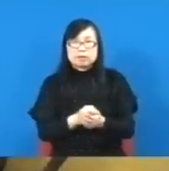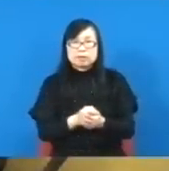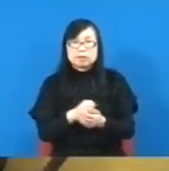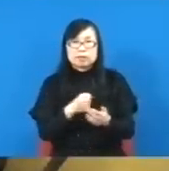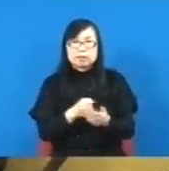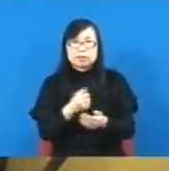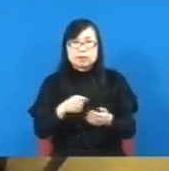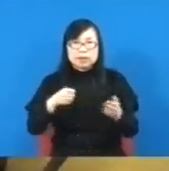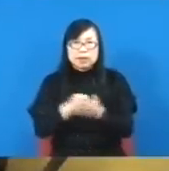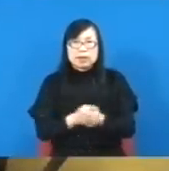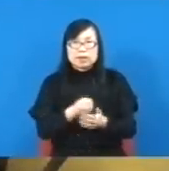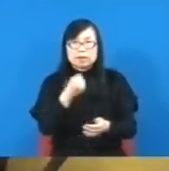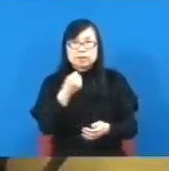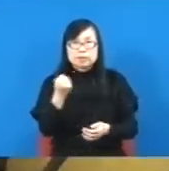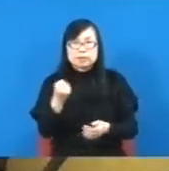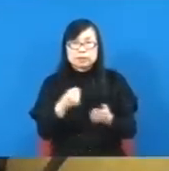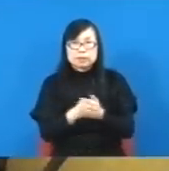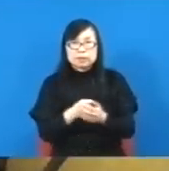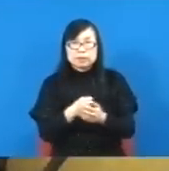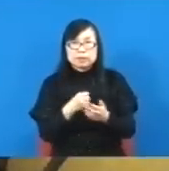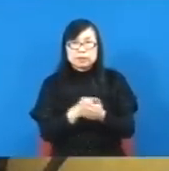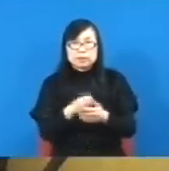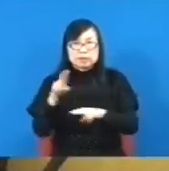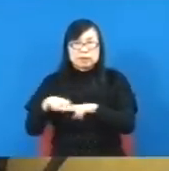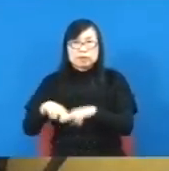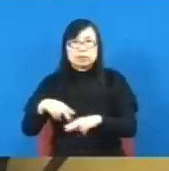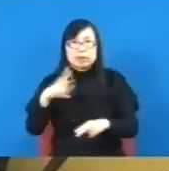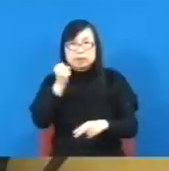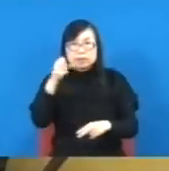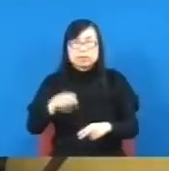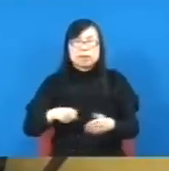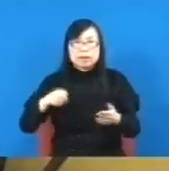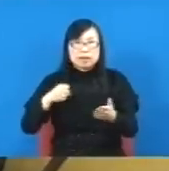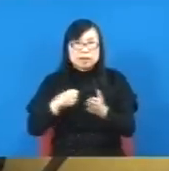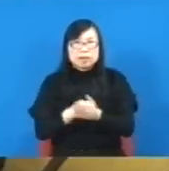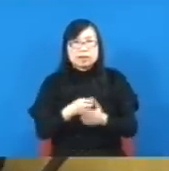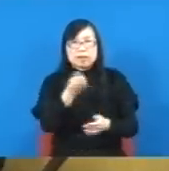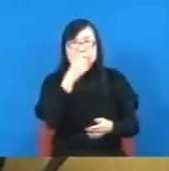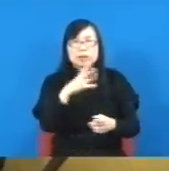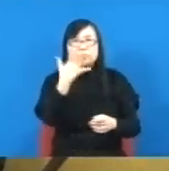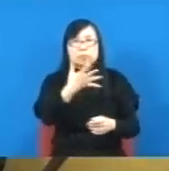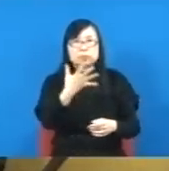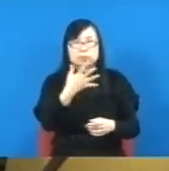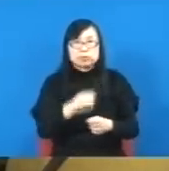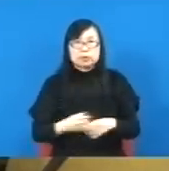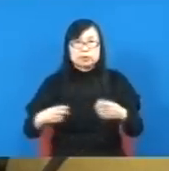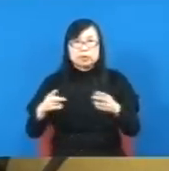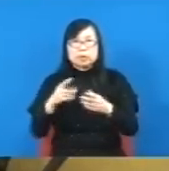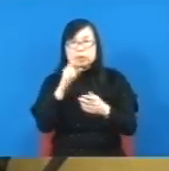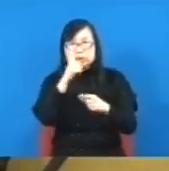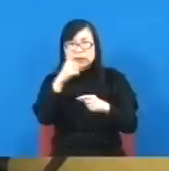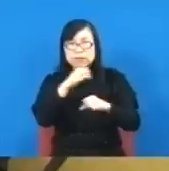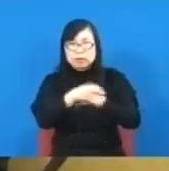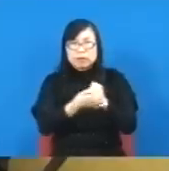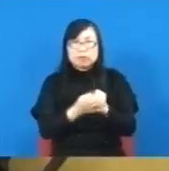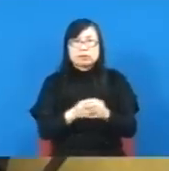打親都打五廿錘嘅，而家打你香港人打五錘嘅喎，而家唔感恩啊？ 咁都係打啫。 咁佢話係有分別喎，一國兩制喎，哥，我喺裏